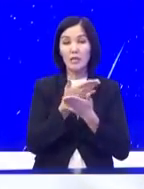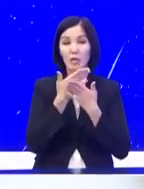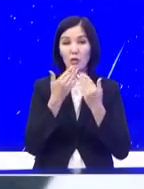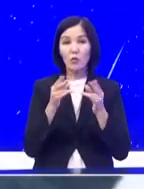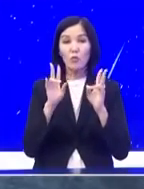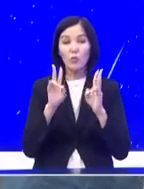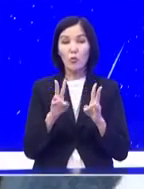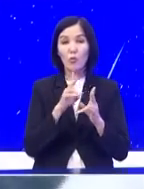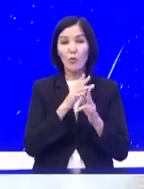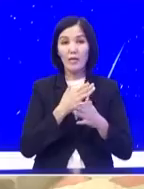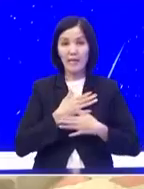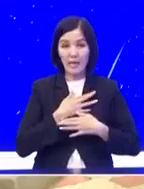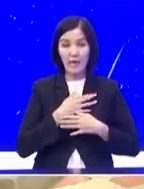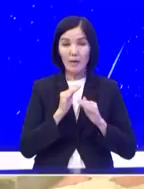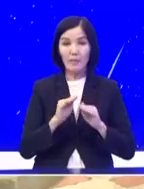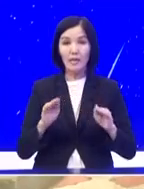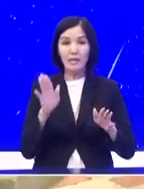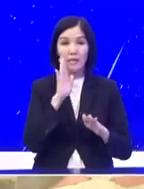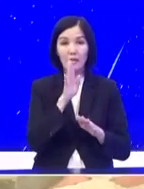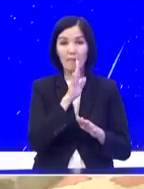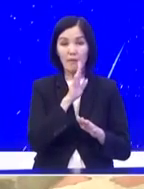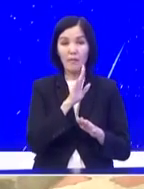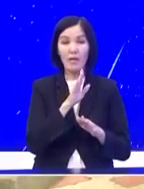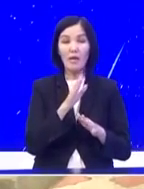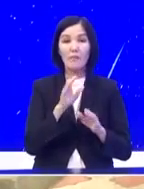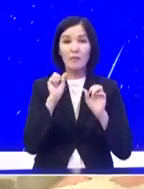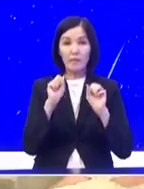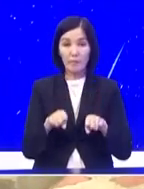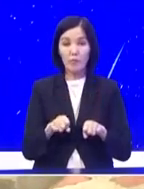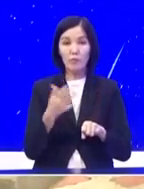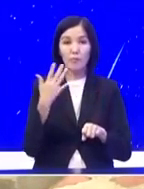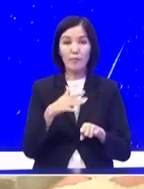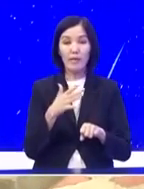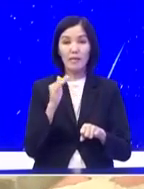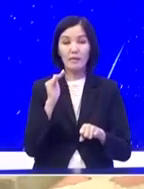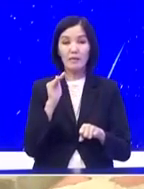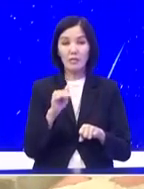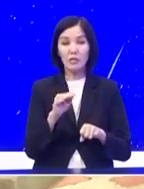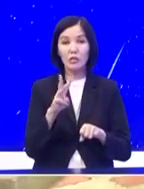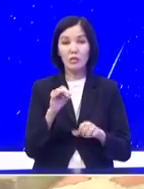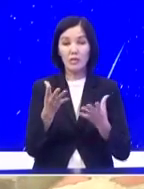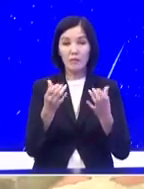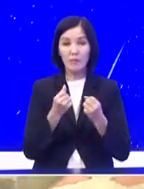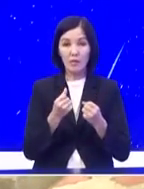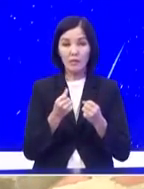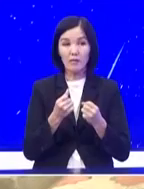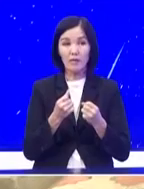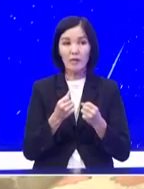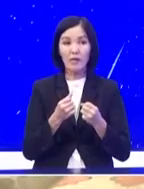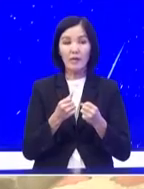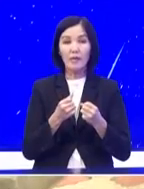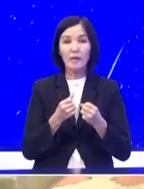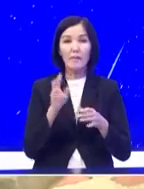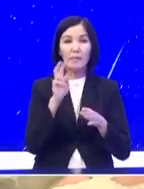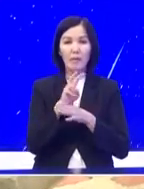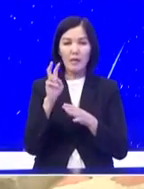я многодетная мать и имею полное право на эту сумму. Каждому приходу мне не говорят ничего конкретного и перенаправляют к разным специалистам. А бегать